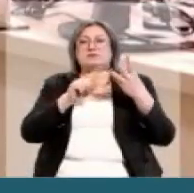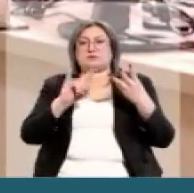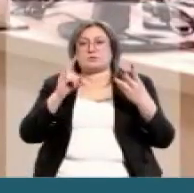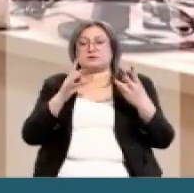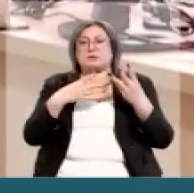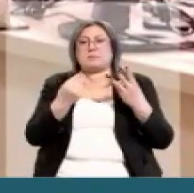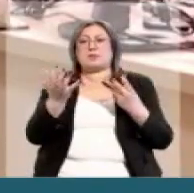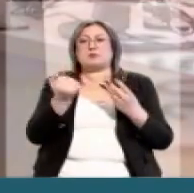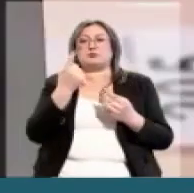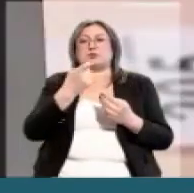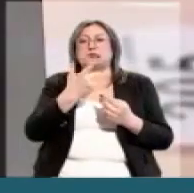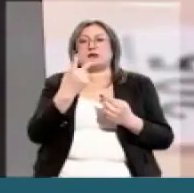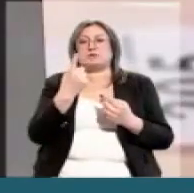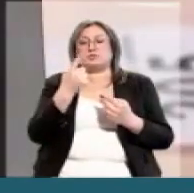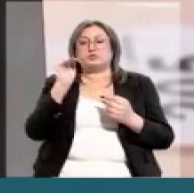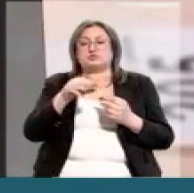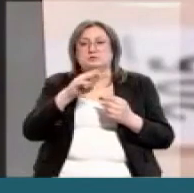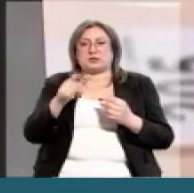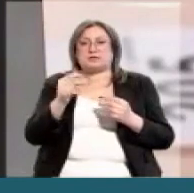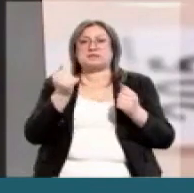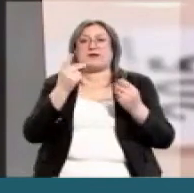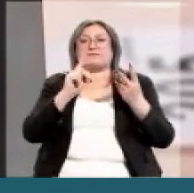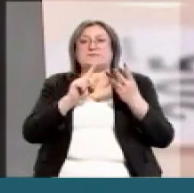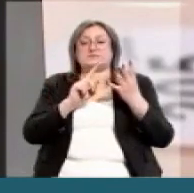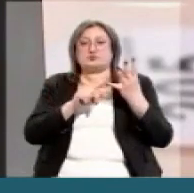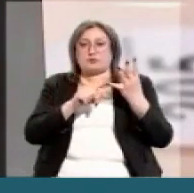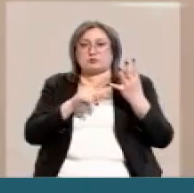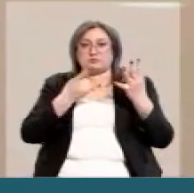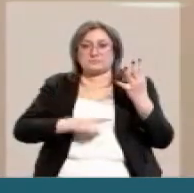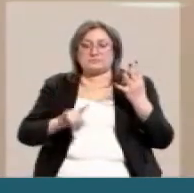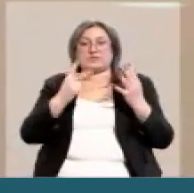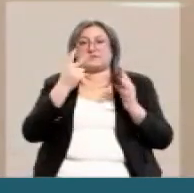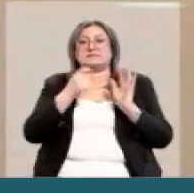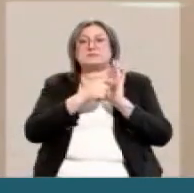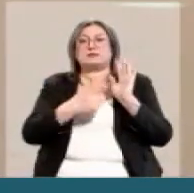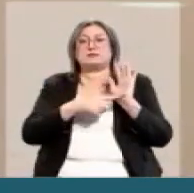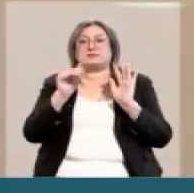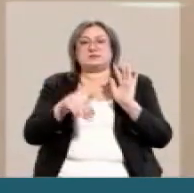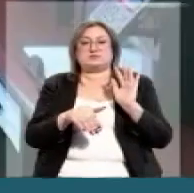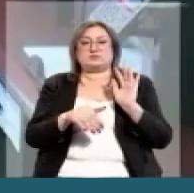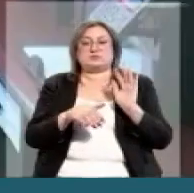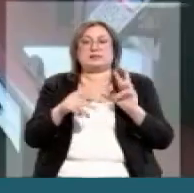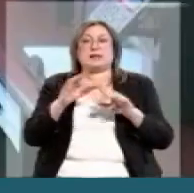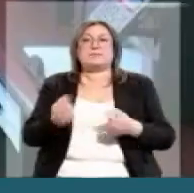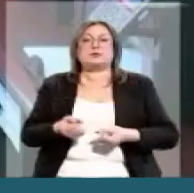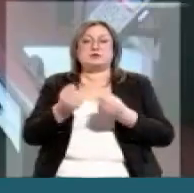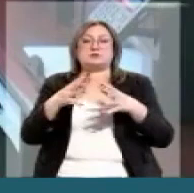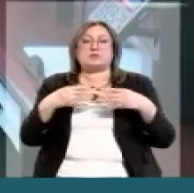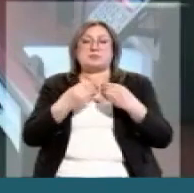ребенка семья получит 131 тысячу тенге. За появление на свет четвертого члена семьи – 217 тысяч. Для поддержки семьи с